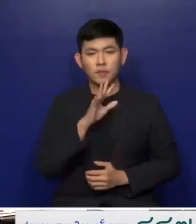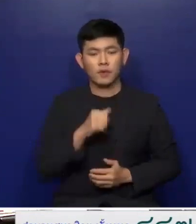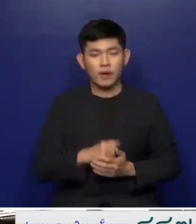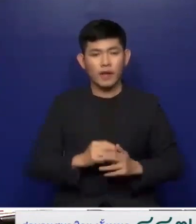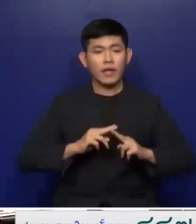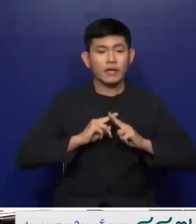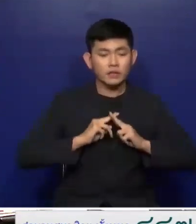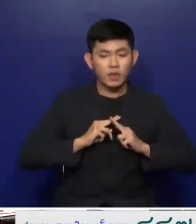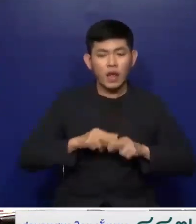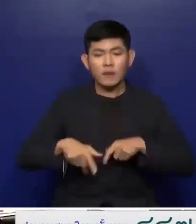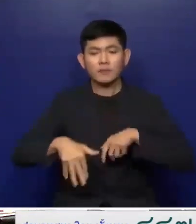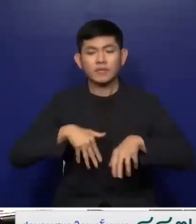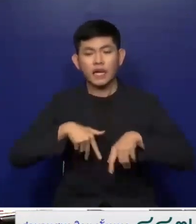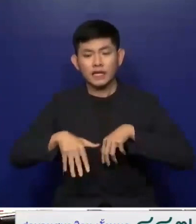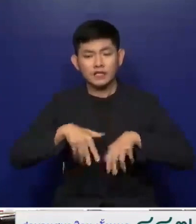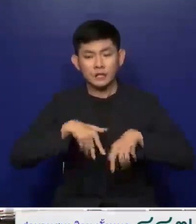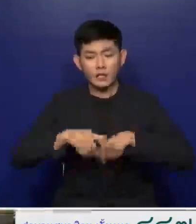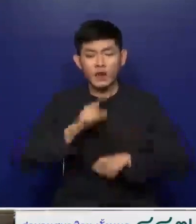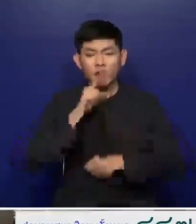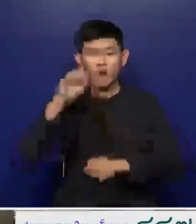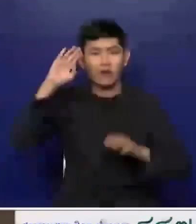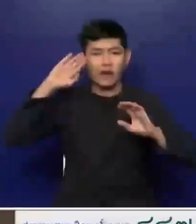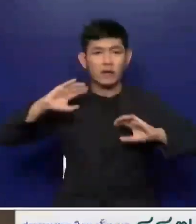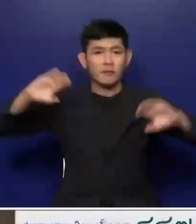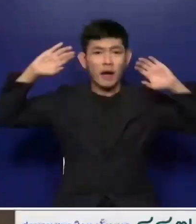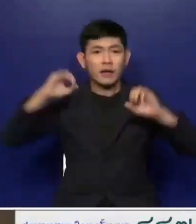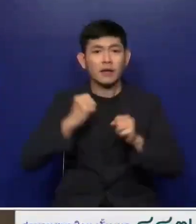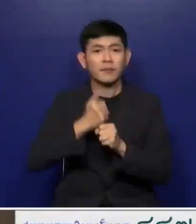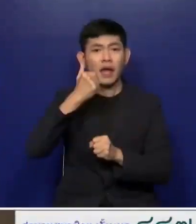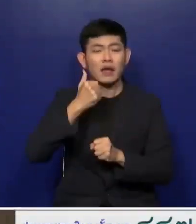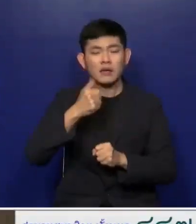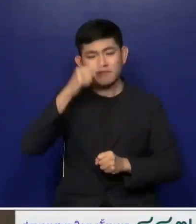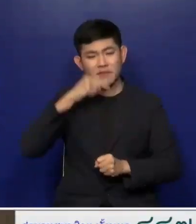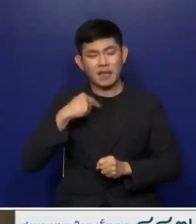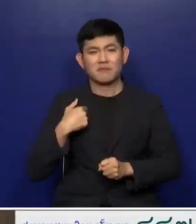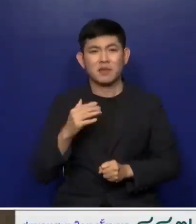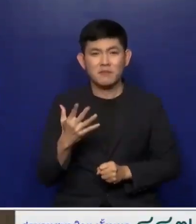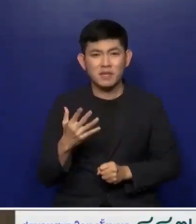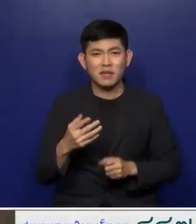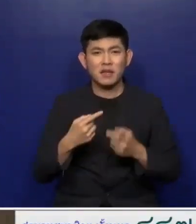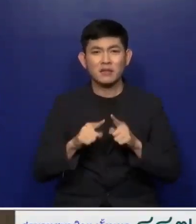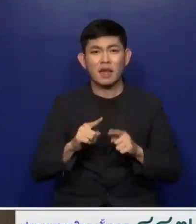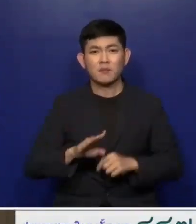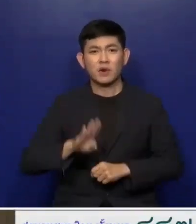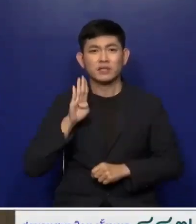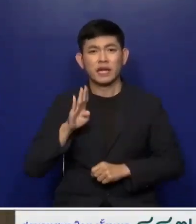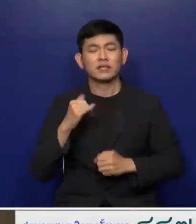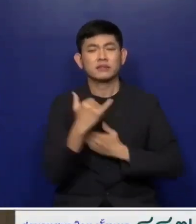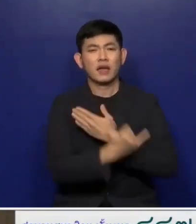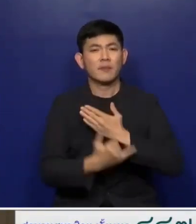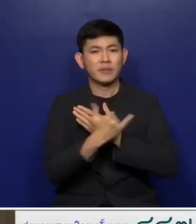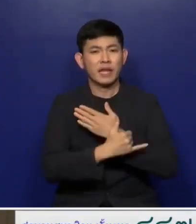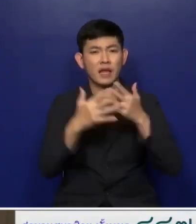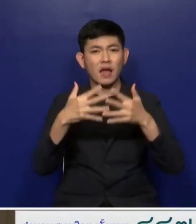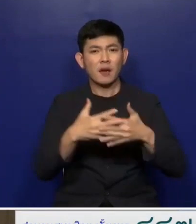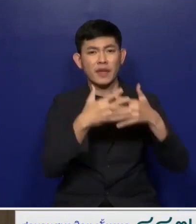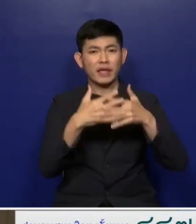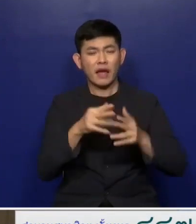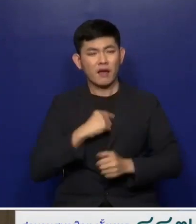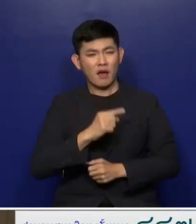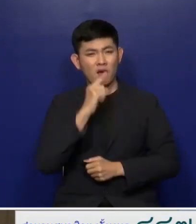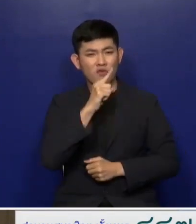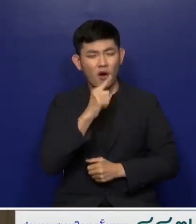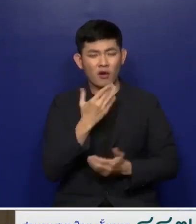สามารฟ้องราได้ประเทศไทยไม่มีครับแล้วบริษัทที่เป็ของต่างชาติ ของสหลัสถูกฟ้องเป็ 100